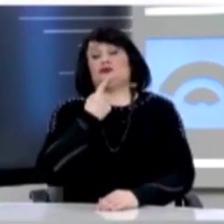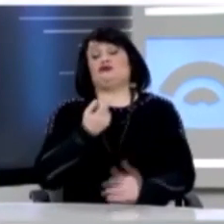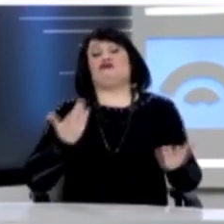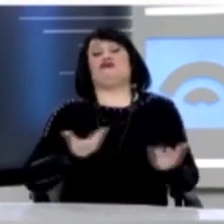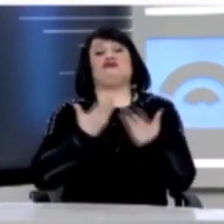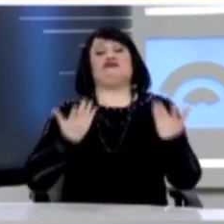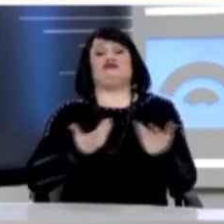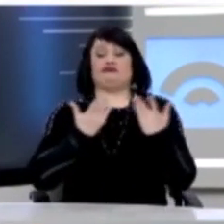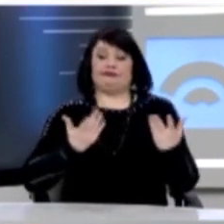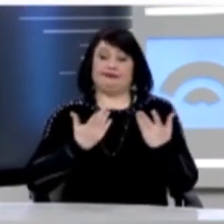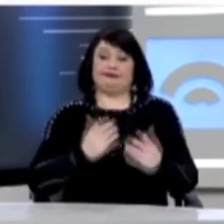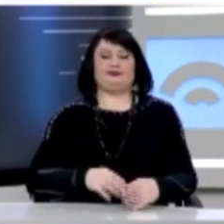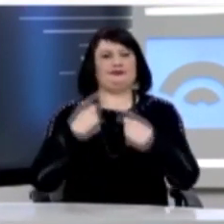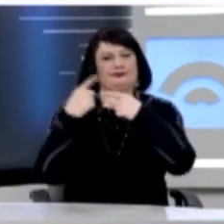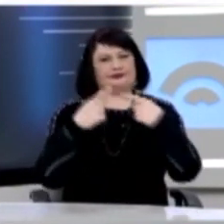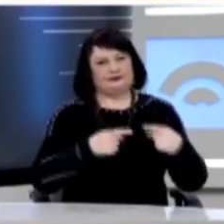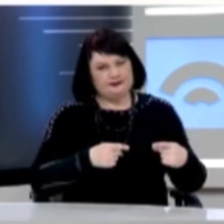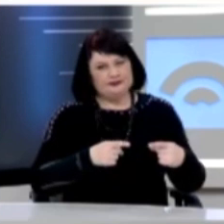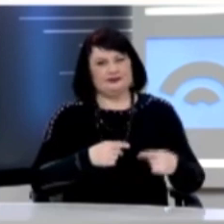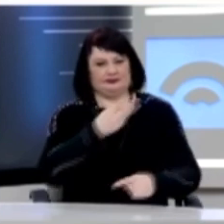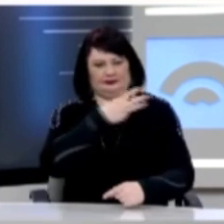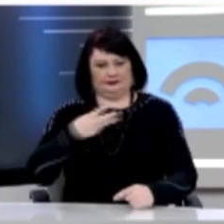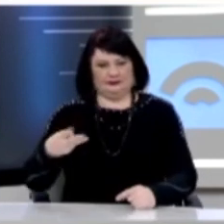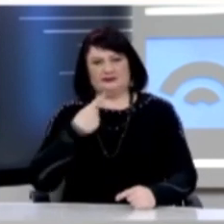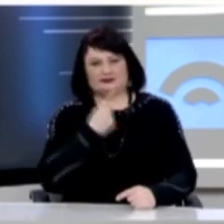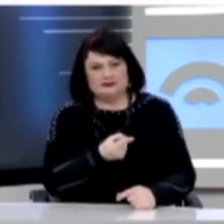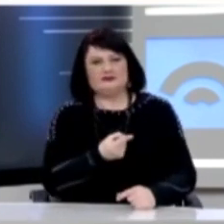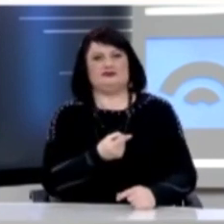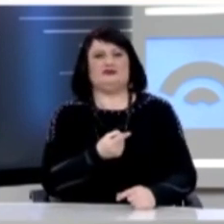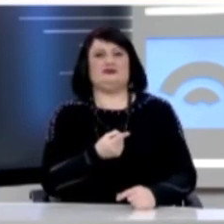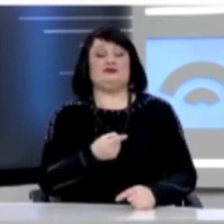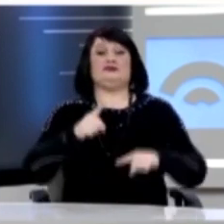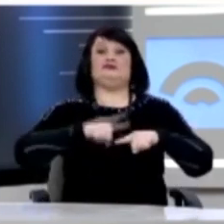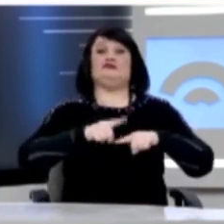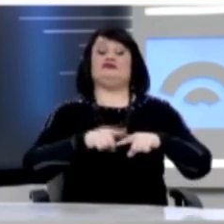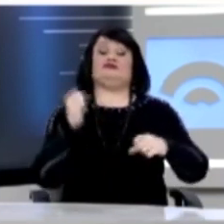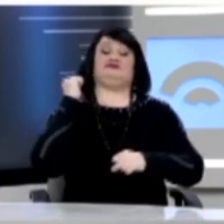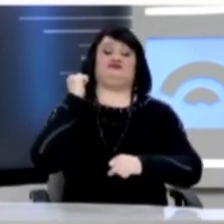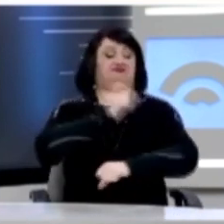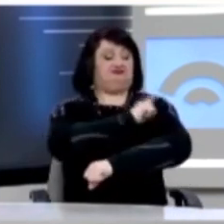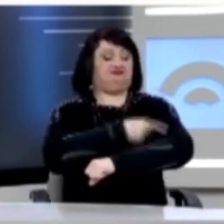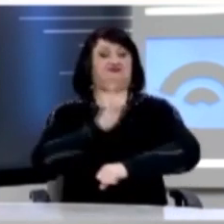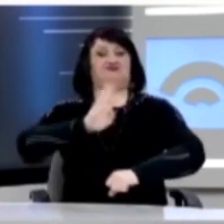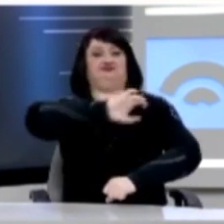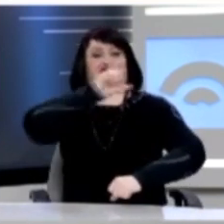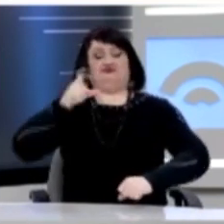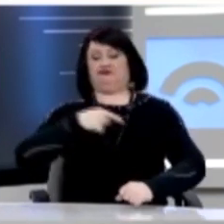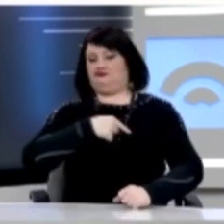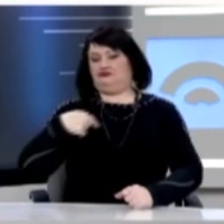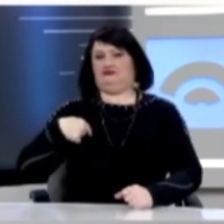εκφράσεις των διαφόρων στελεχών του ΣΥΡΙΖΑ περί Ελλάδας ηγέτιδας δύναμης στα Βαλκάνια,